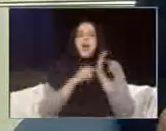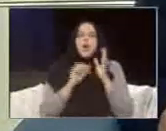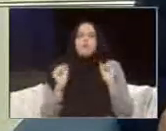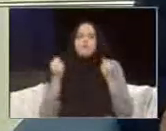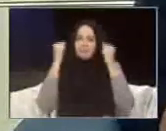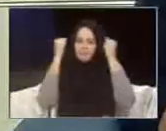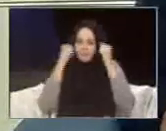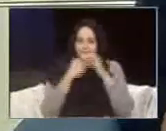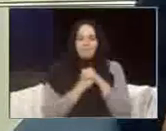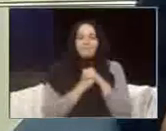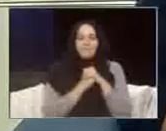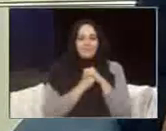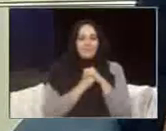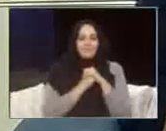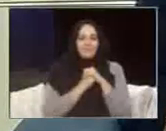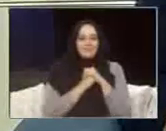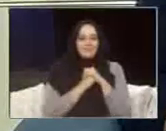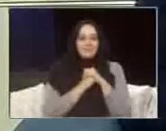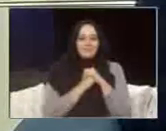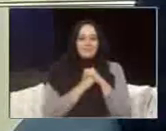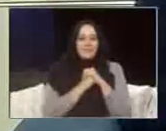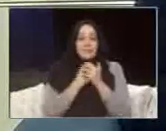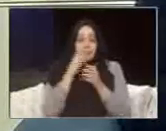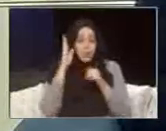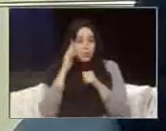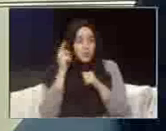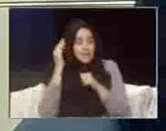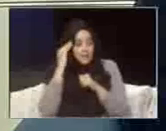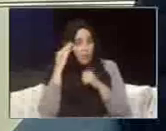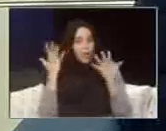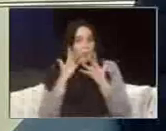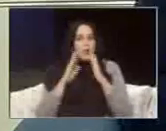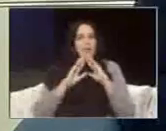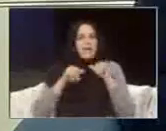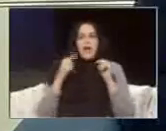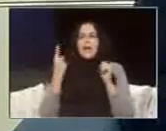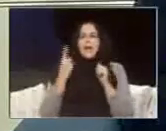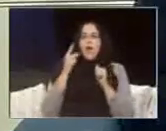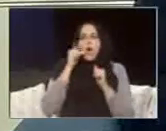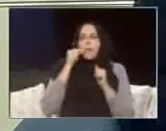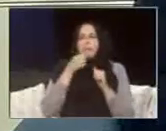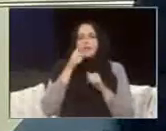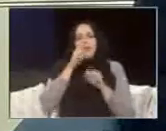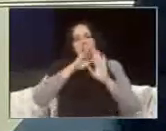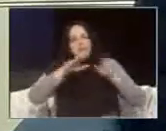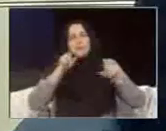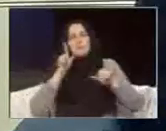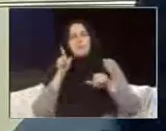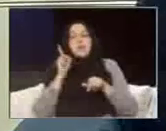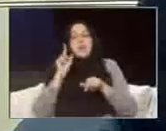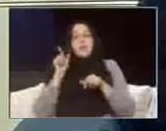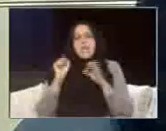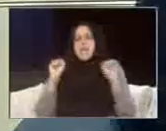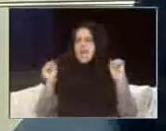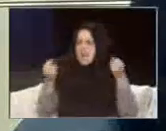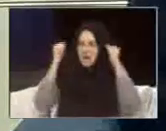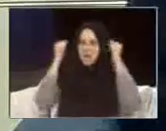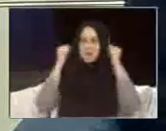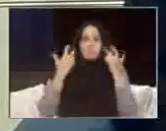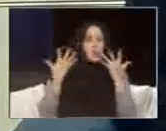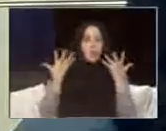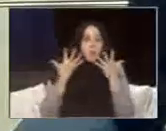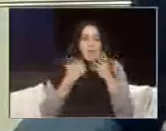نعم. حكم الطلاق في حالة الغضب. في حالة الغضب أنا جا عندي زوج دراري